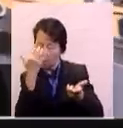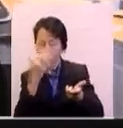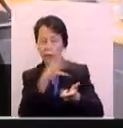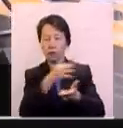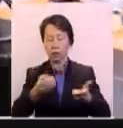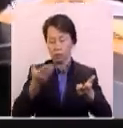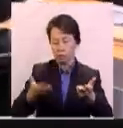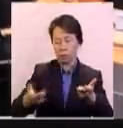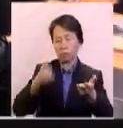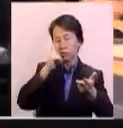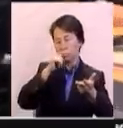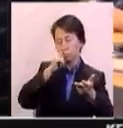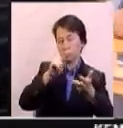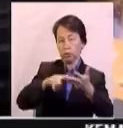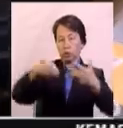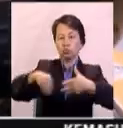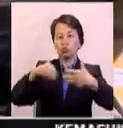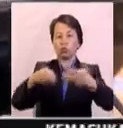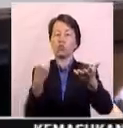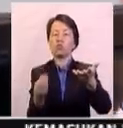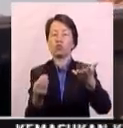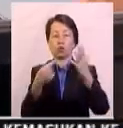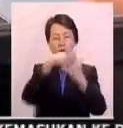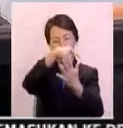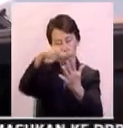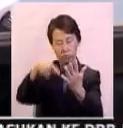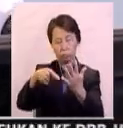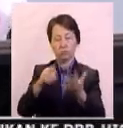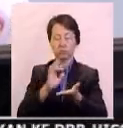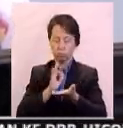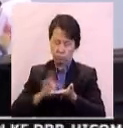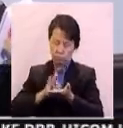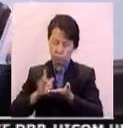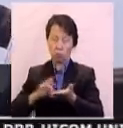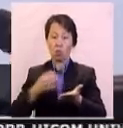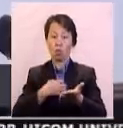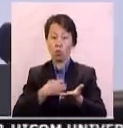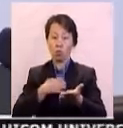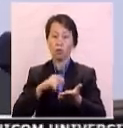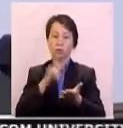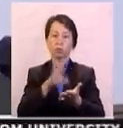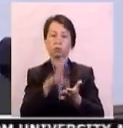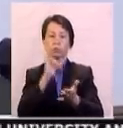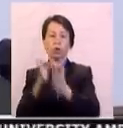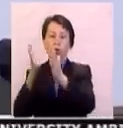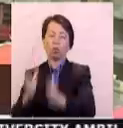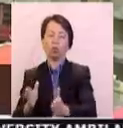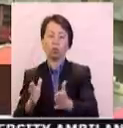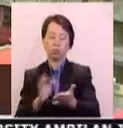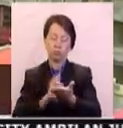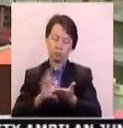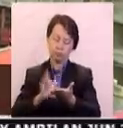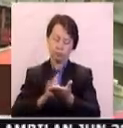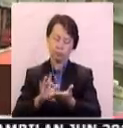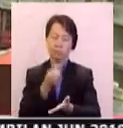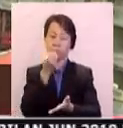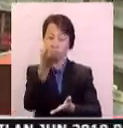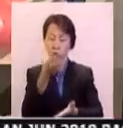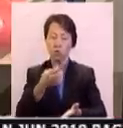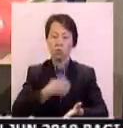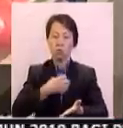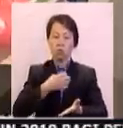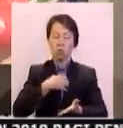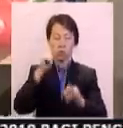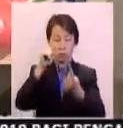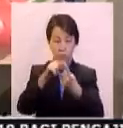Selain barangan tiruan dan jualan murah, aduan melalui aplikasi WhatsApp antara pilihan pengguna sebagai saluran aduan kepada